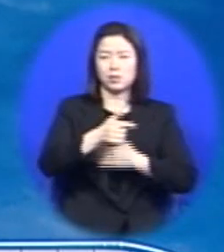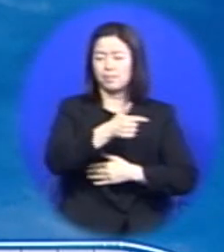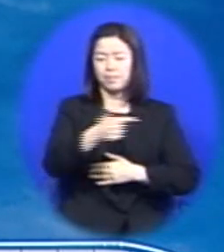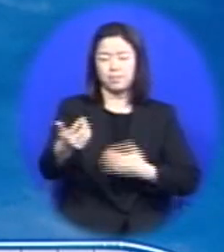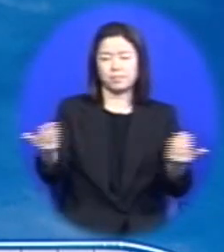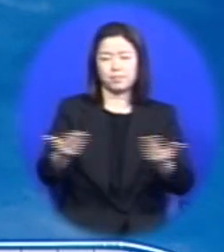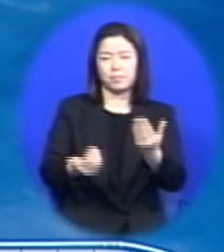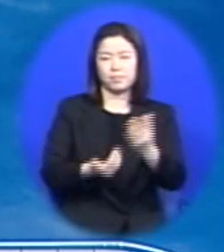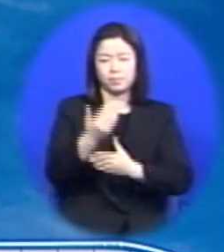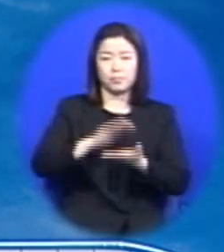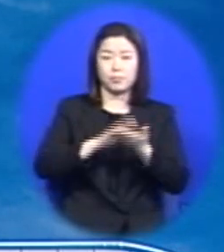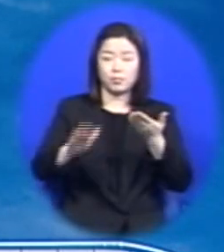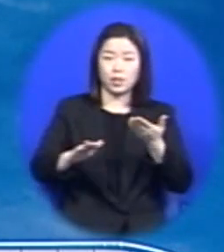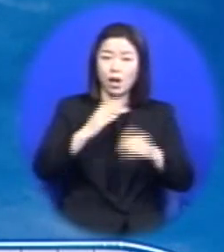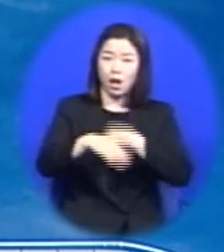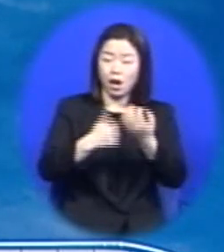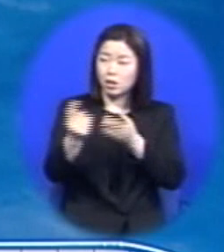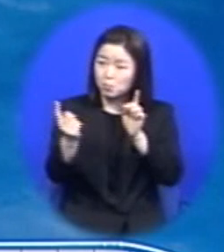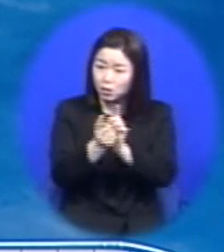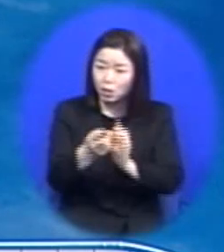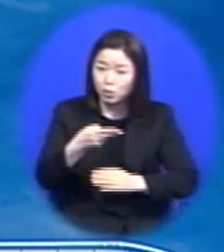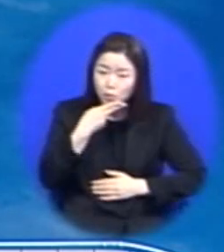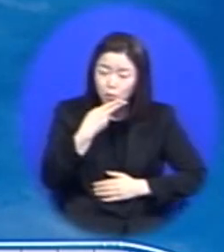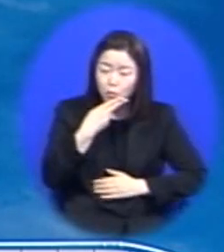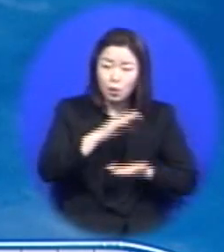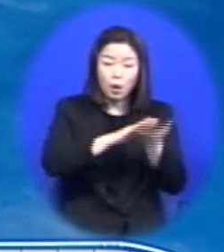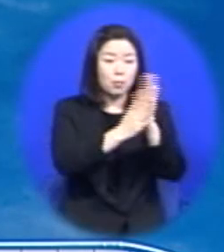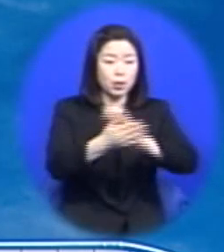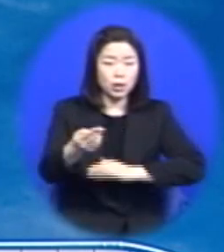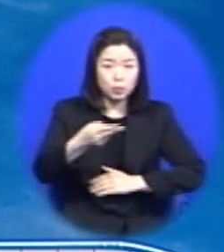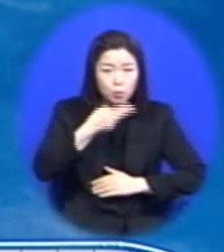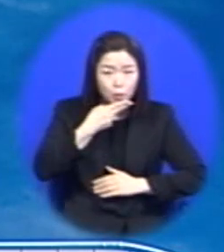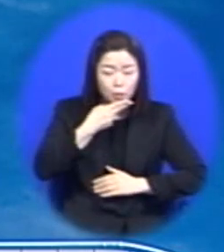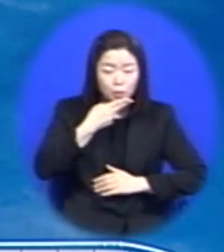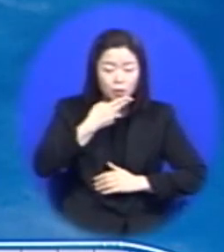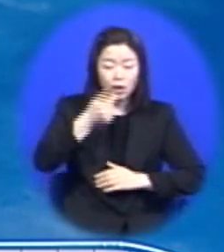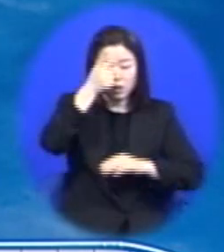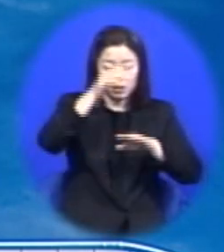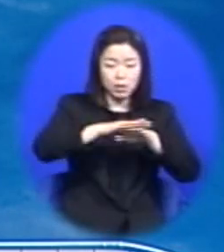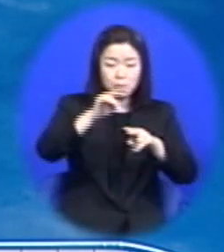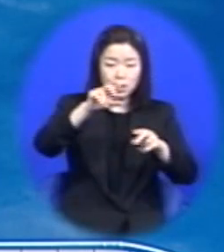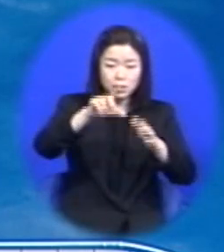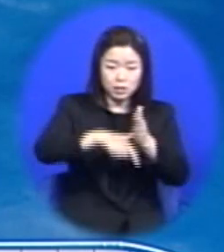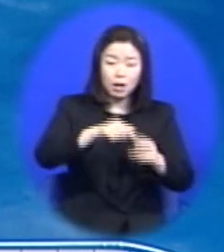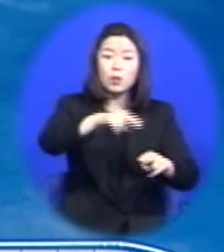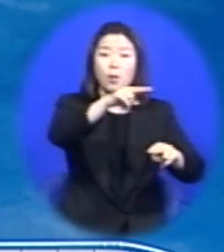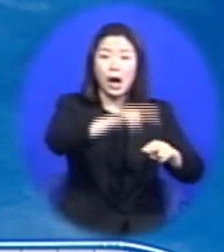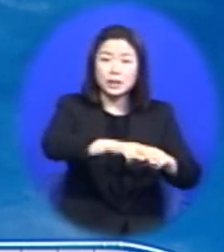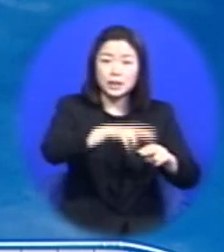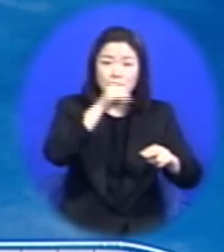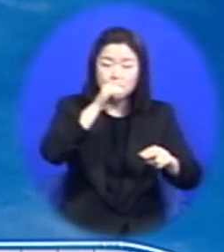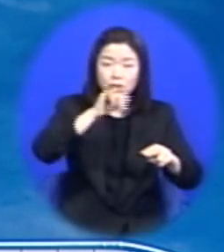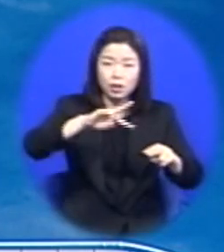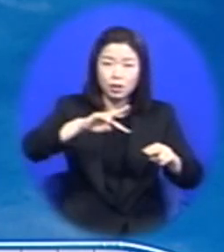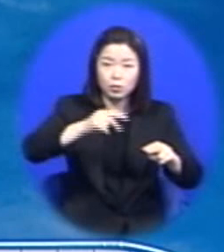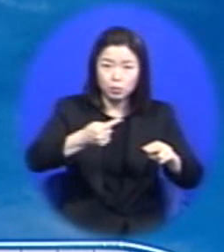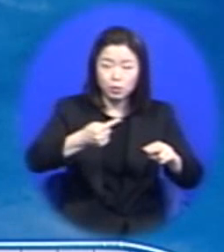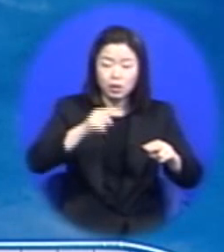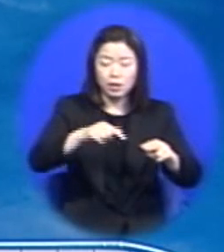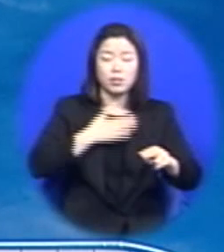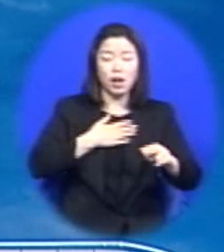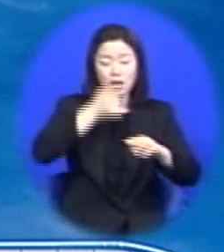나타나고 변화도 없는데 예배 시간에 그 자리에 앉아 있었다고 나 예배 드렸다 이렇게 생각하는